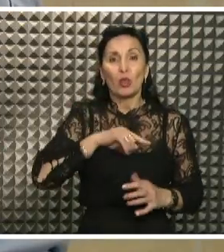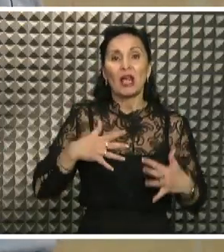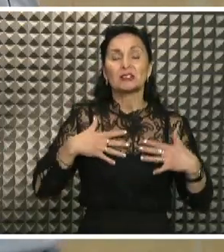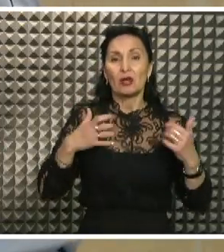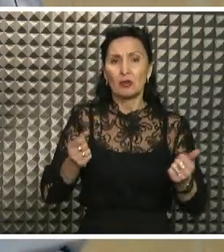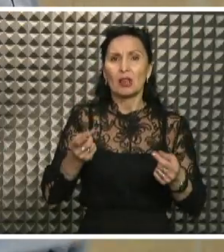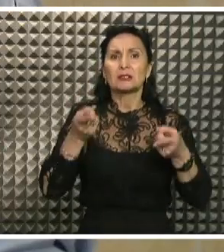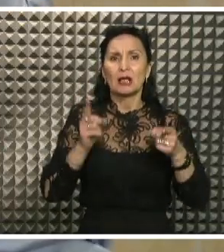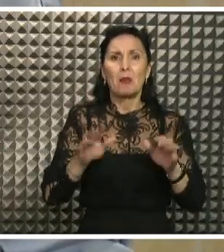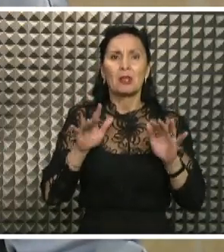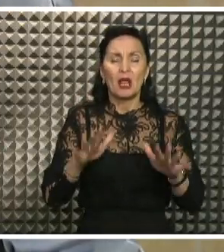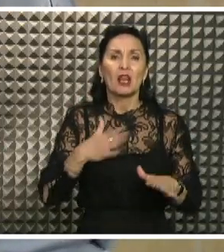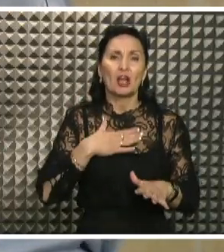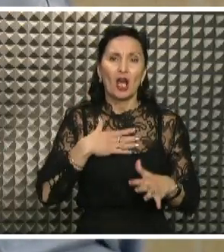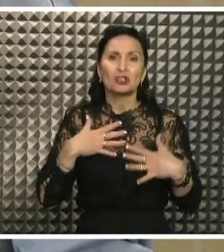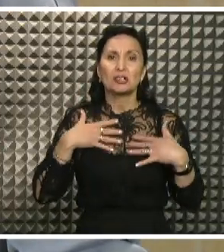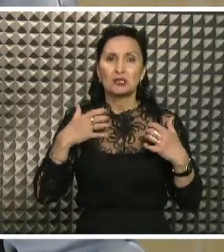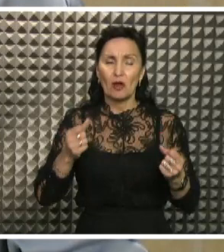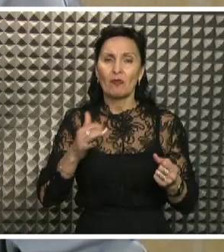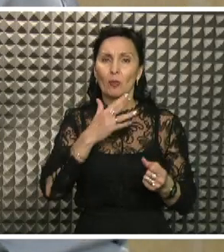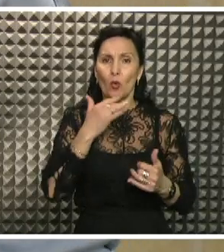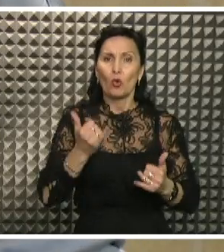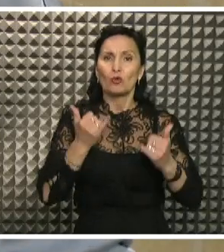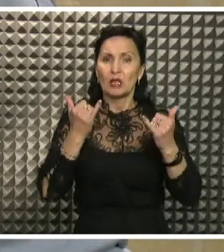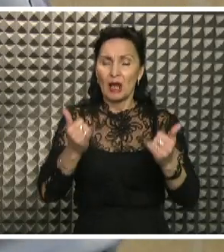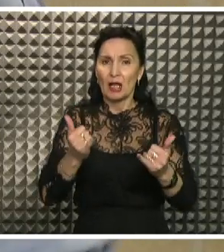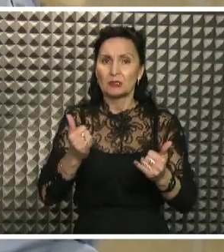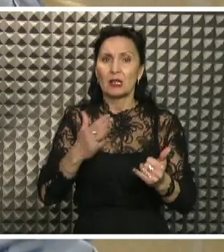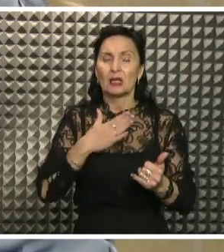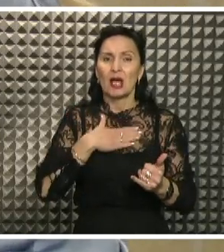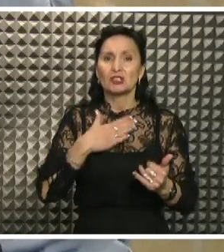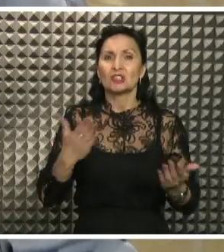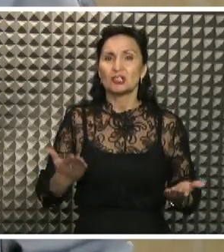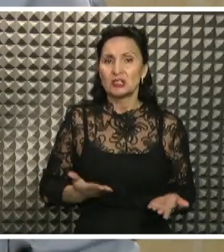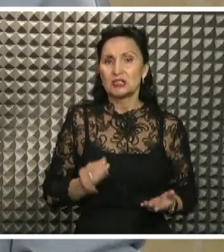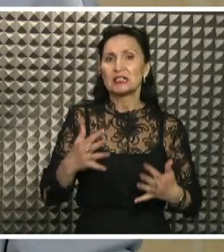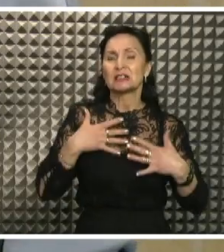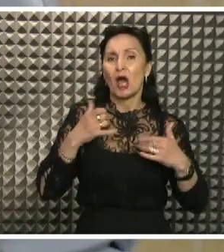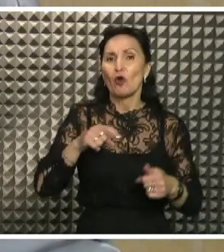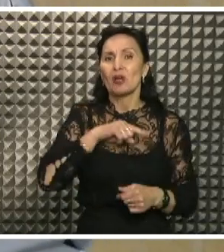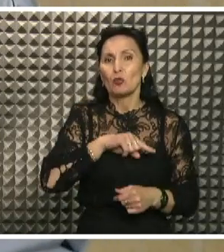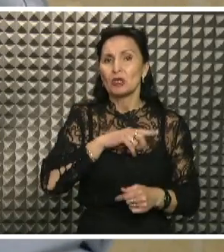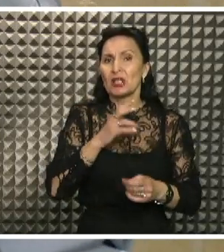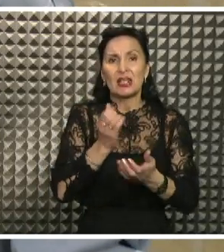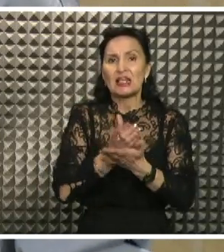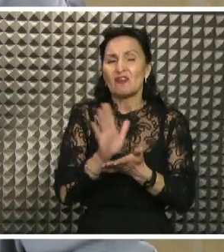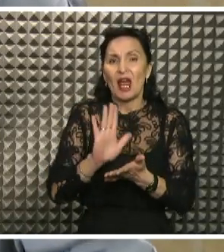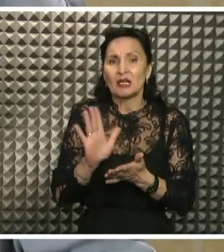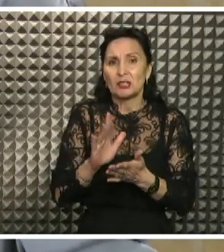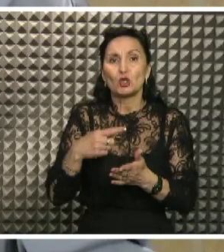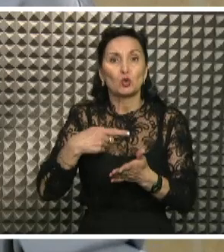Ну, на самом деле, наше здоровье во многом определяется нашим образом жизни, и здоровый иммунитет не является